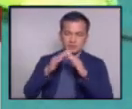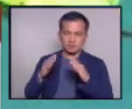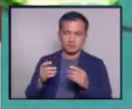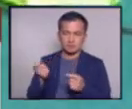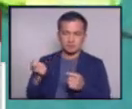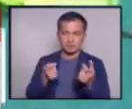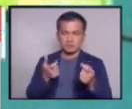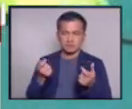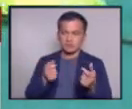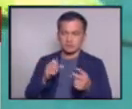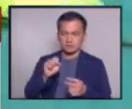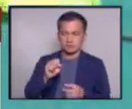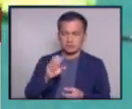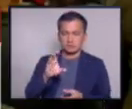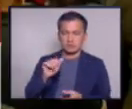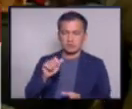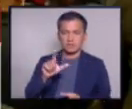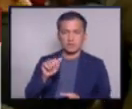tanggalin lahat ng mga skalawag